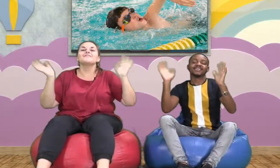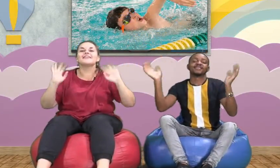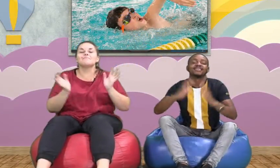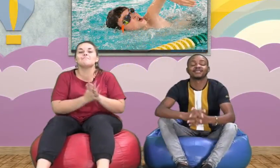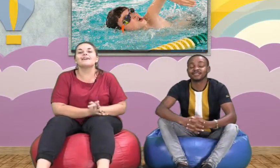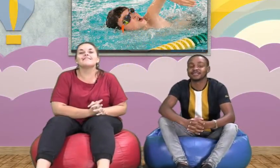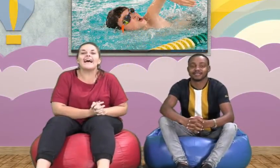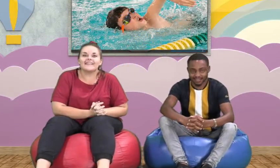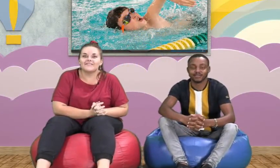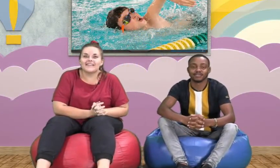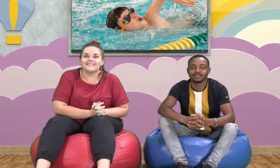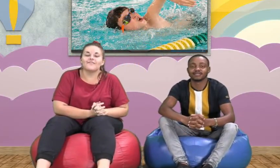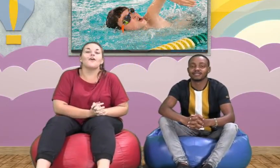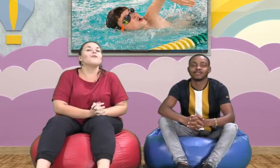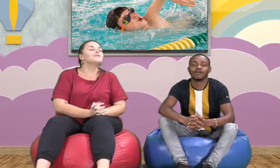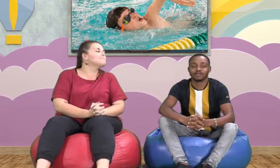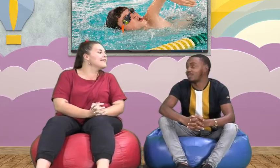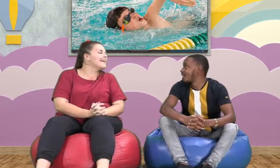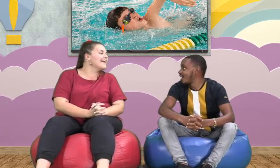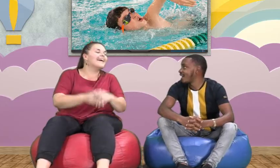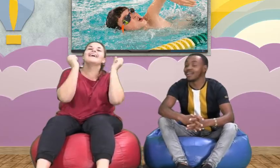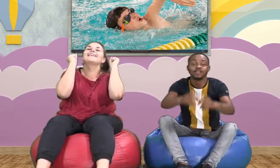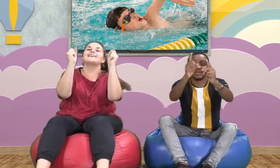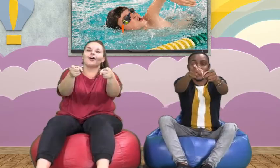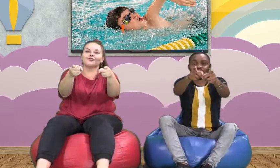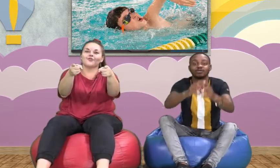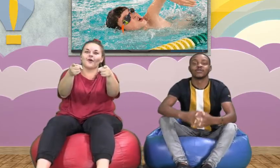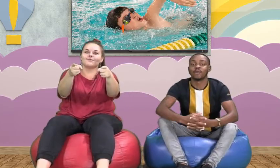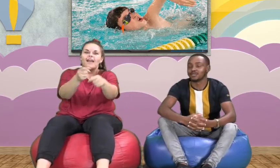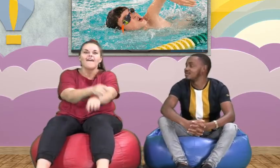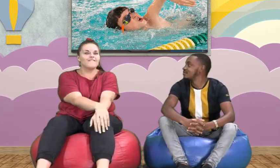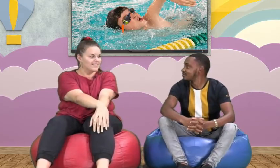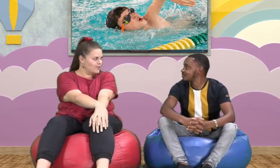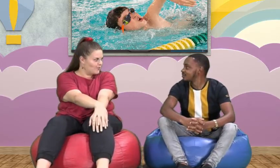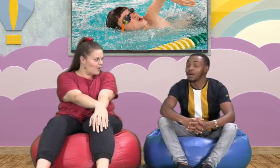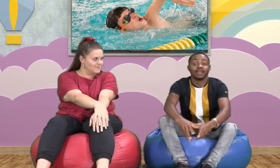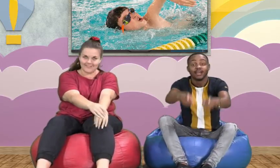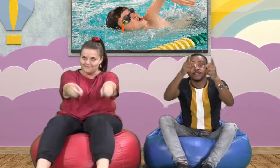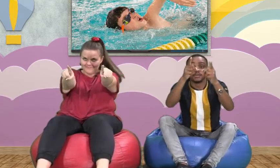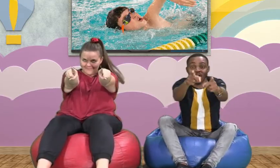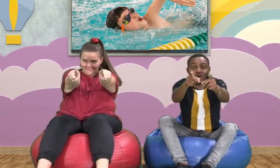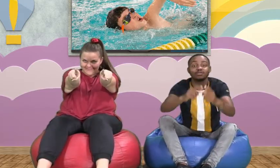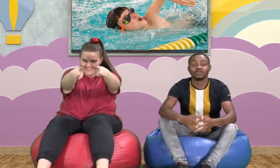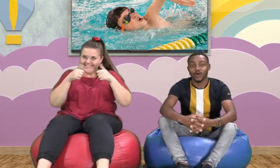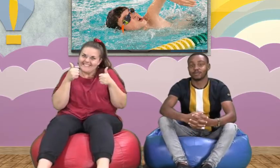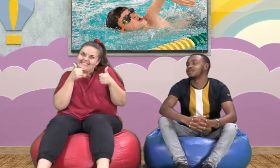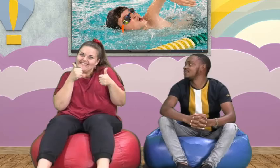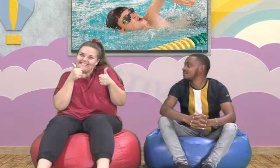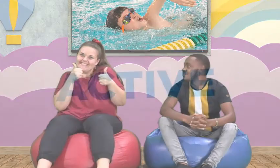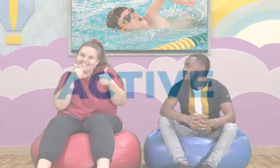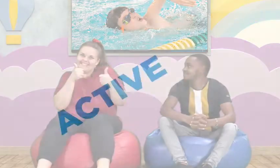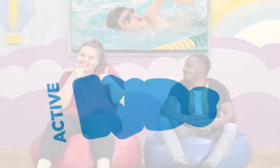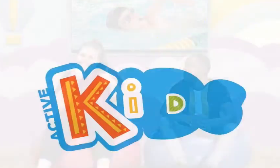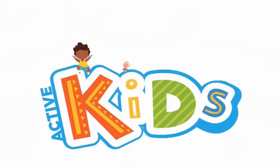en welkom terug by My Zone Active Kids, waar ons belê in jou toekoms. Wie se toekoms? In jou toekoms.